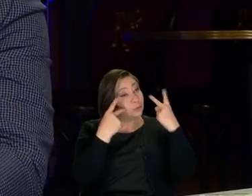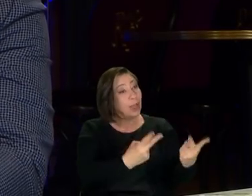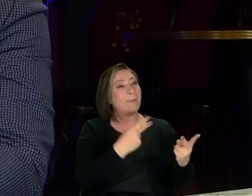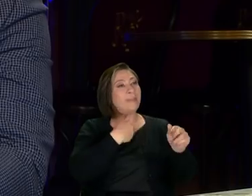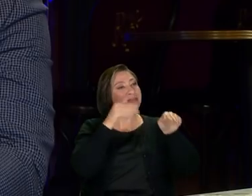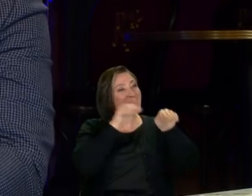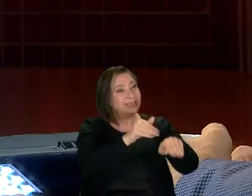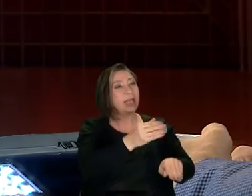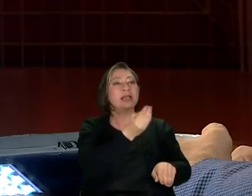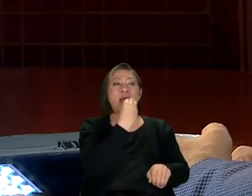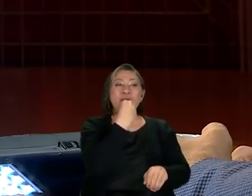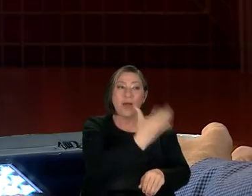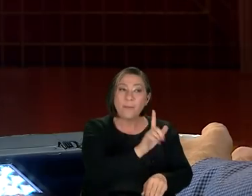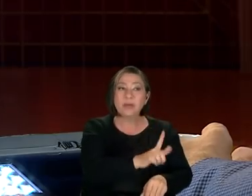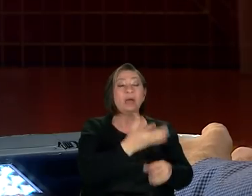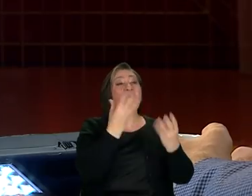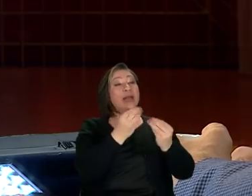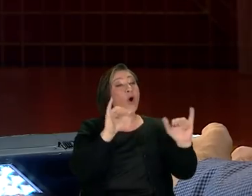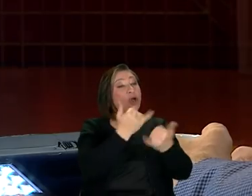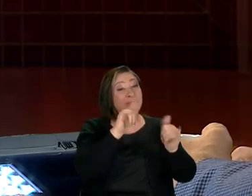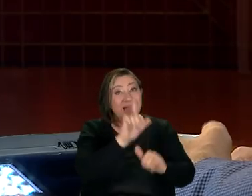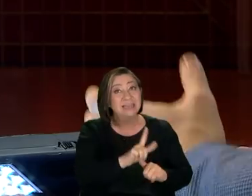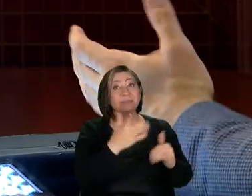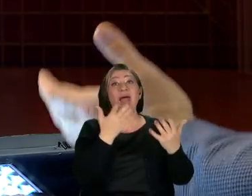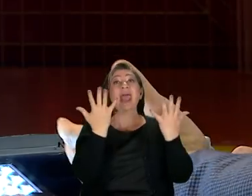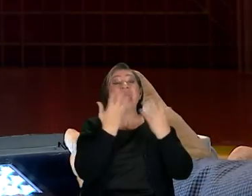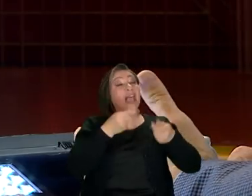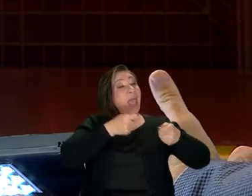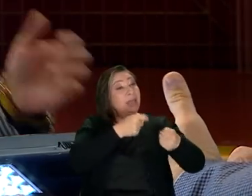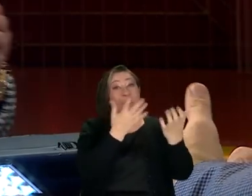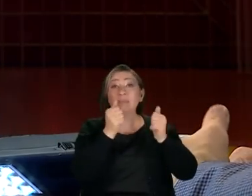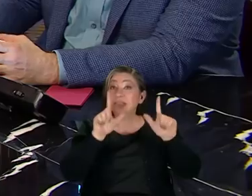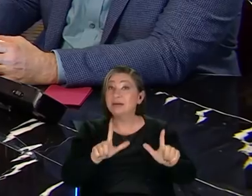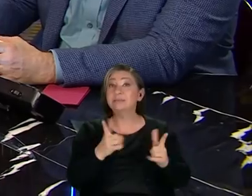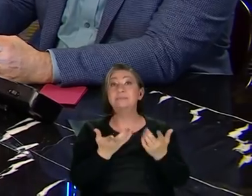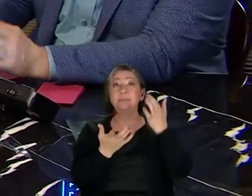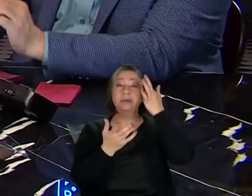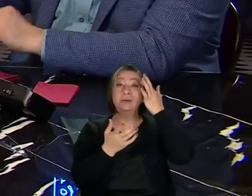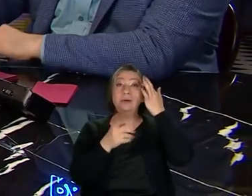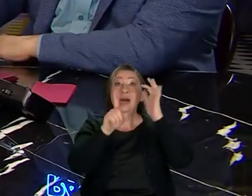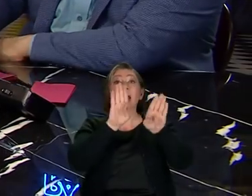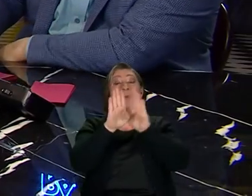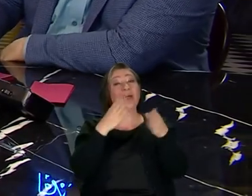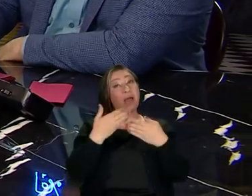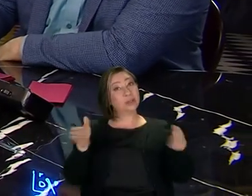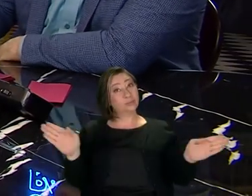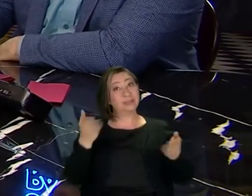En iyisini içmesi gerekiyor. En iyi yerde oynaması gerekiyor. En iyi eğitim alması gerekiyor. Siz tabii kapılarınızı da